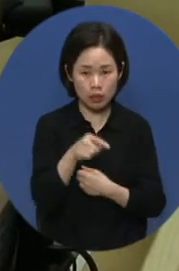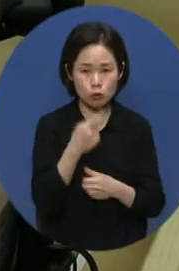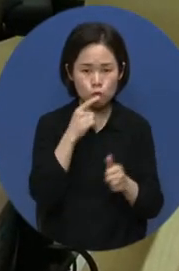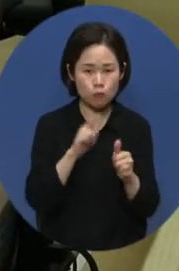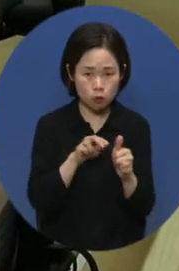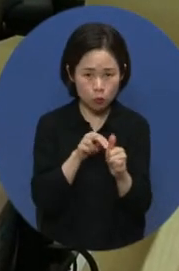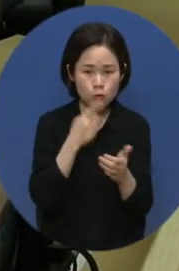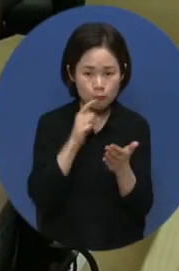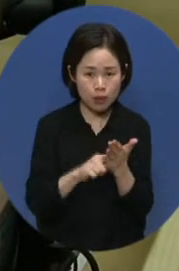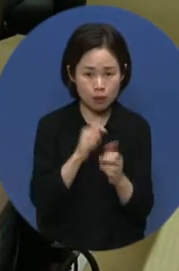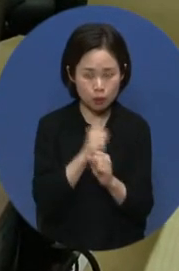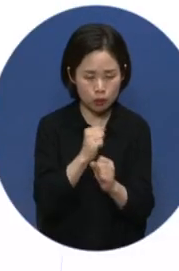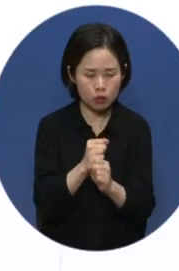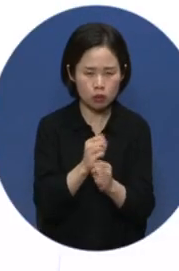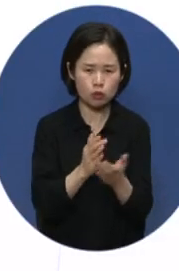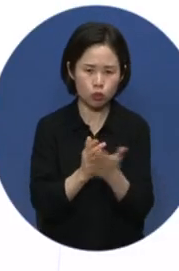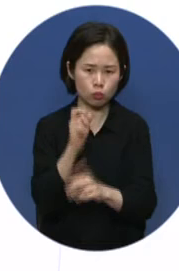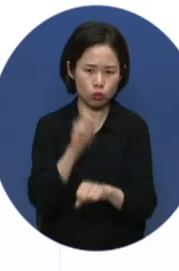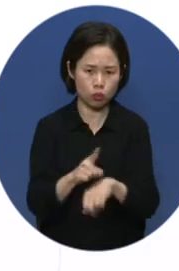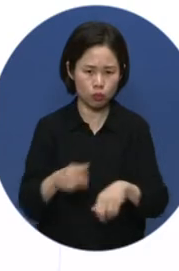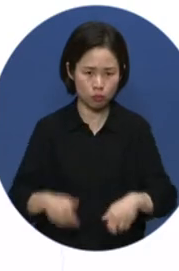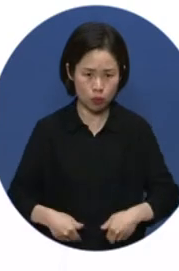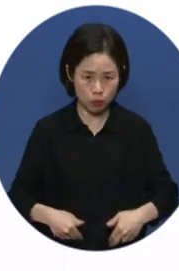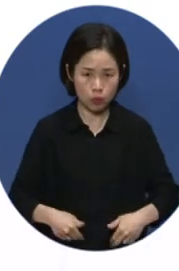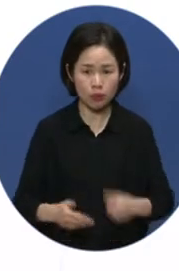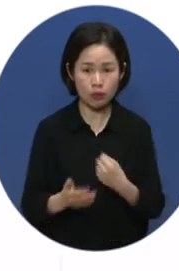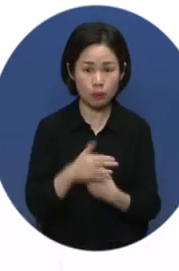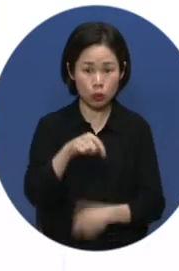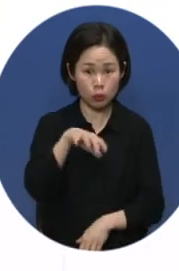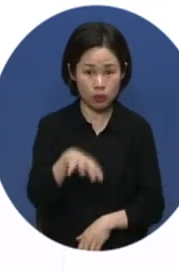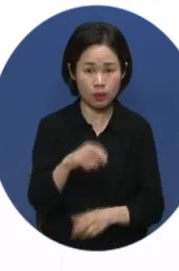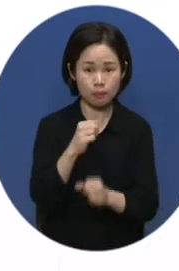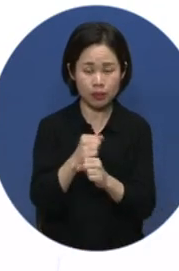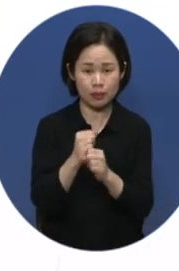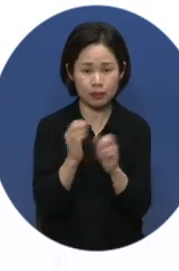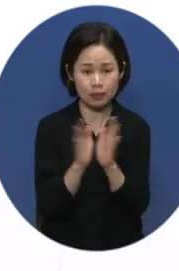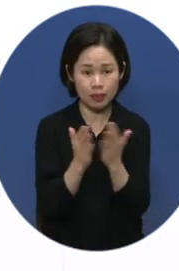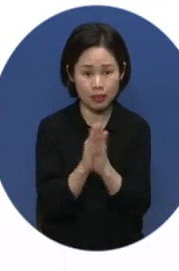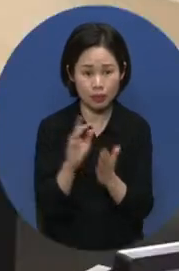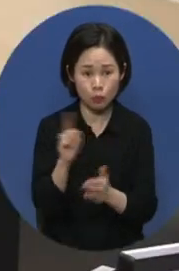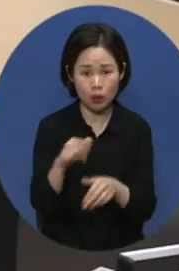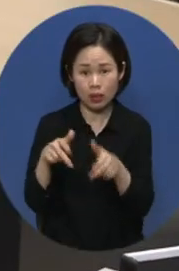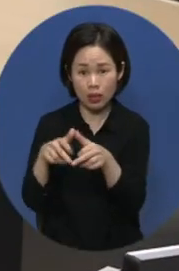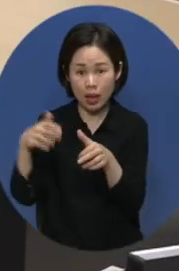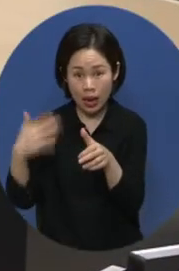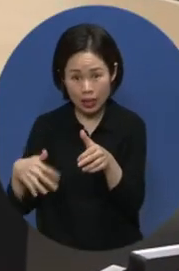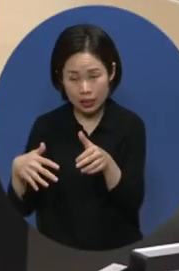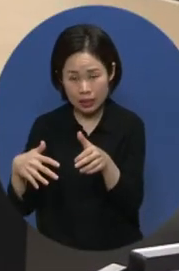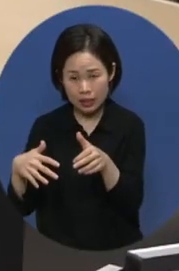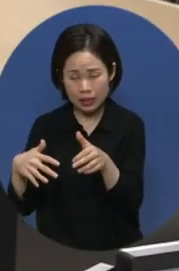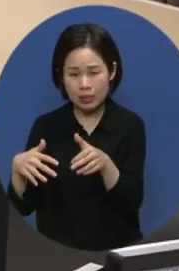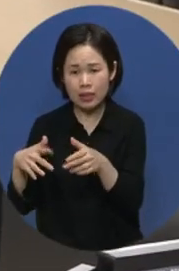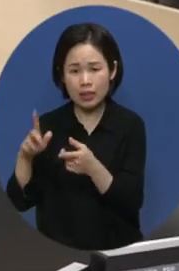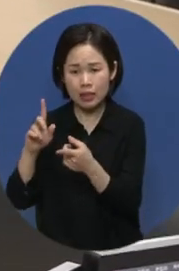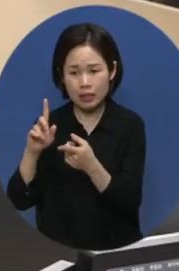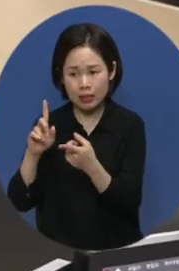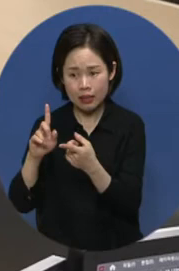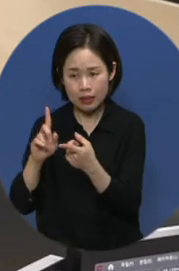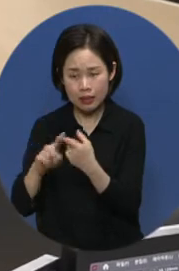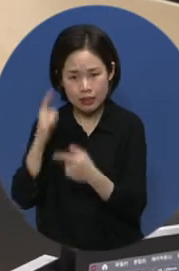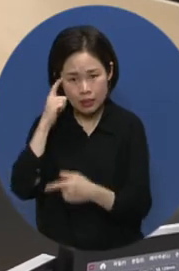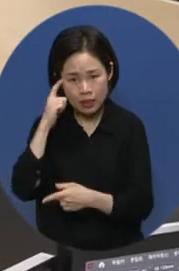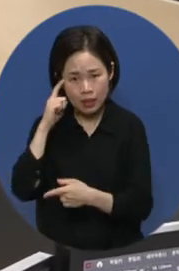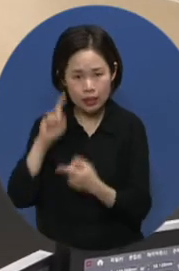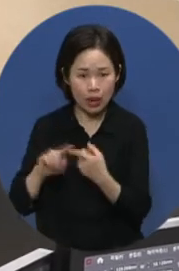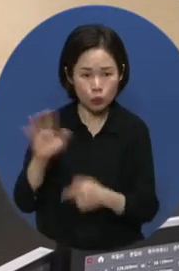만큼 소소한 소통에서 만들어지는 출판물들은 비장애인의 눈높이가 아닌 장애인의 눈높이에서